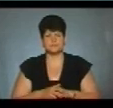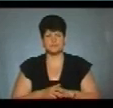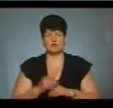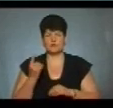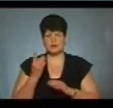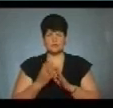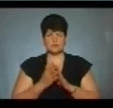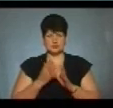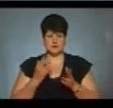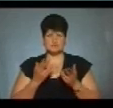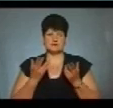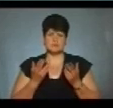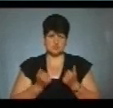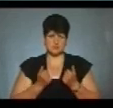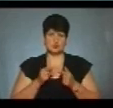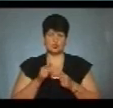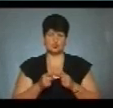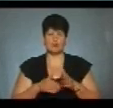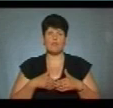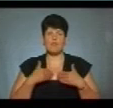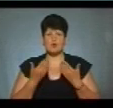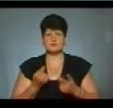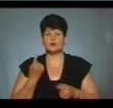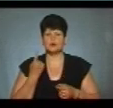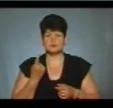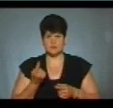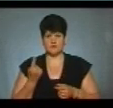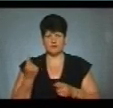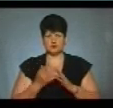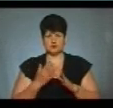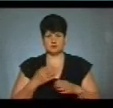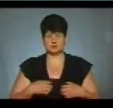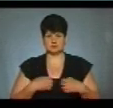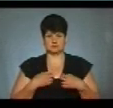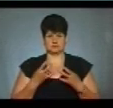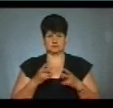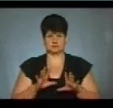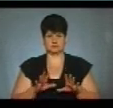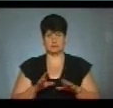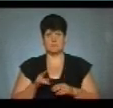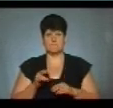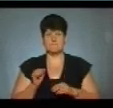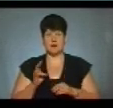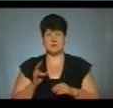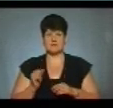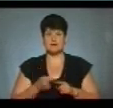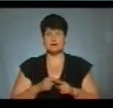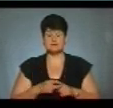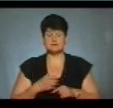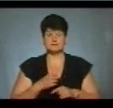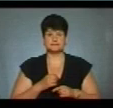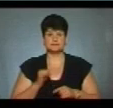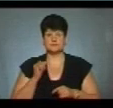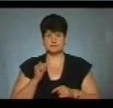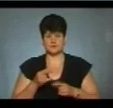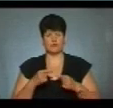ну звичайно, тут порада одна. Перш за все, це не панікувати. Паніка – це дуже велике зло при будь-якій